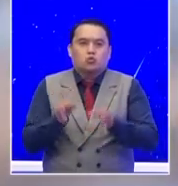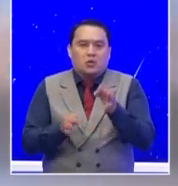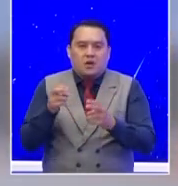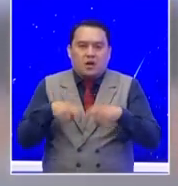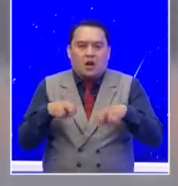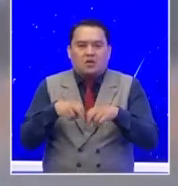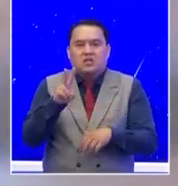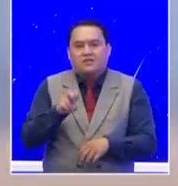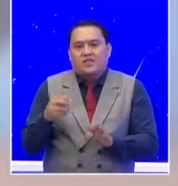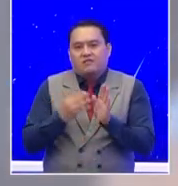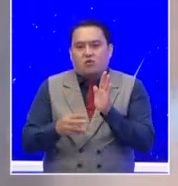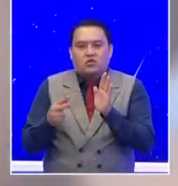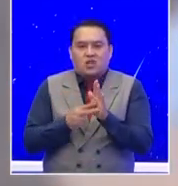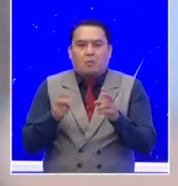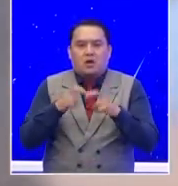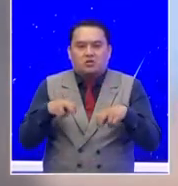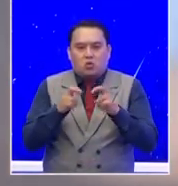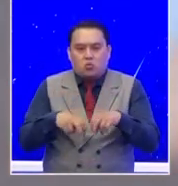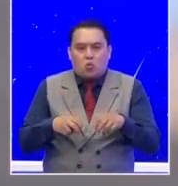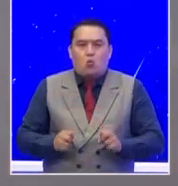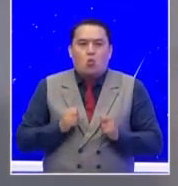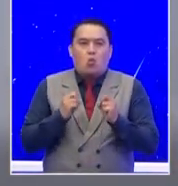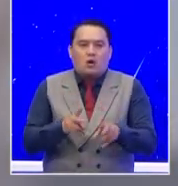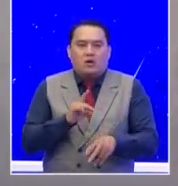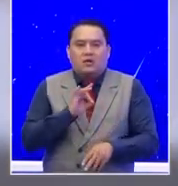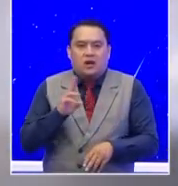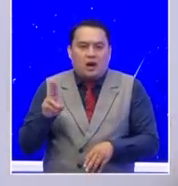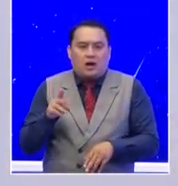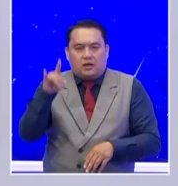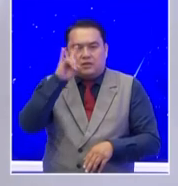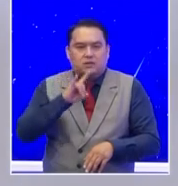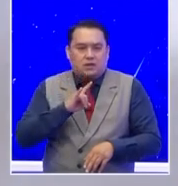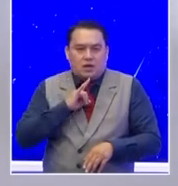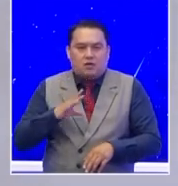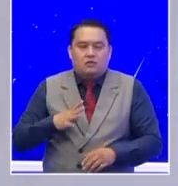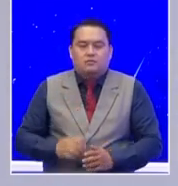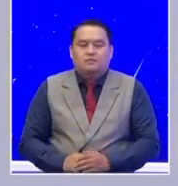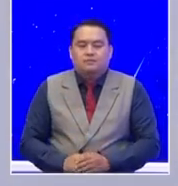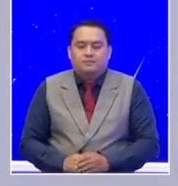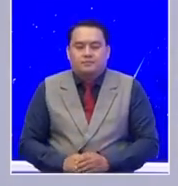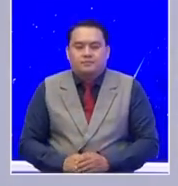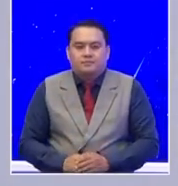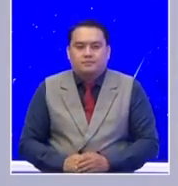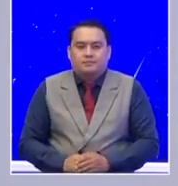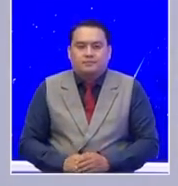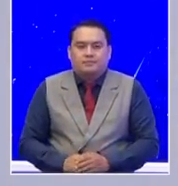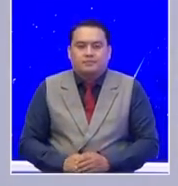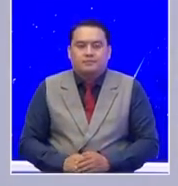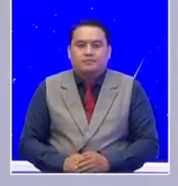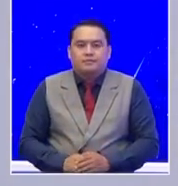статьям 297 256 и 174 уголовного кодекса республики казахстан